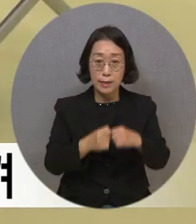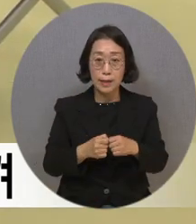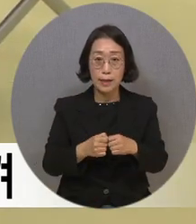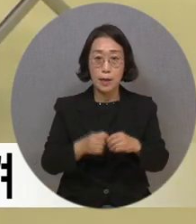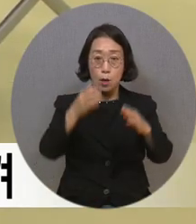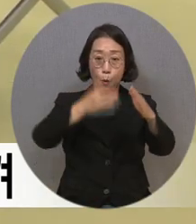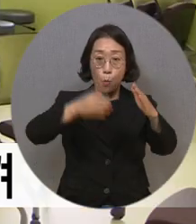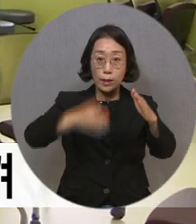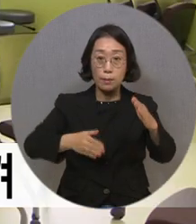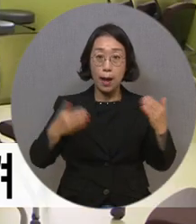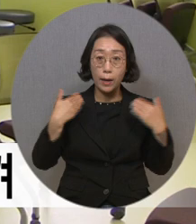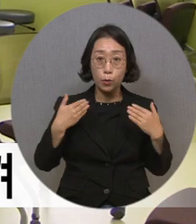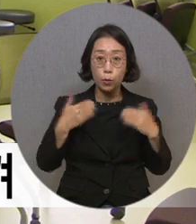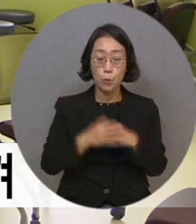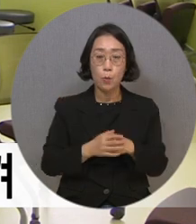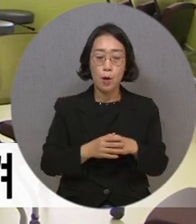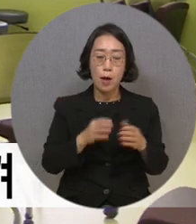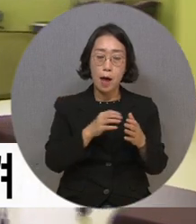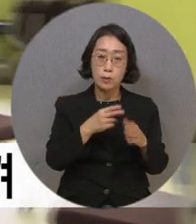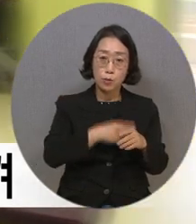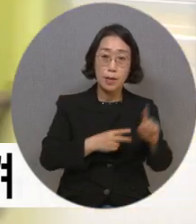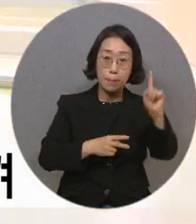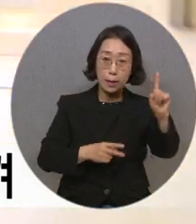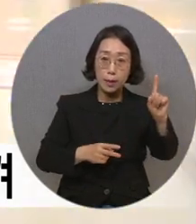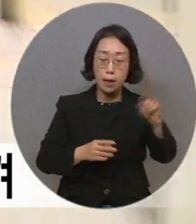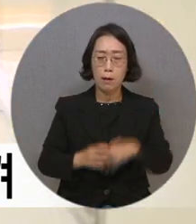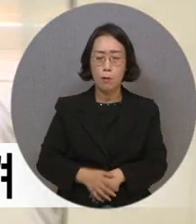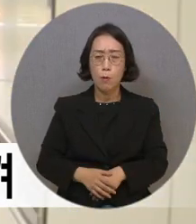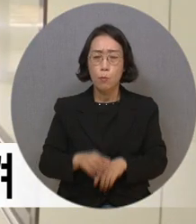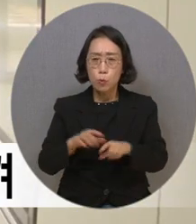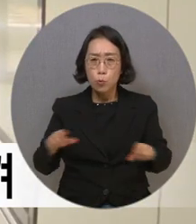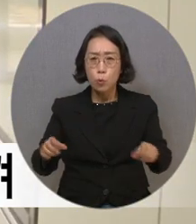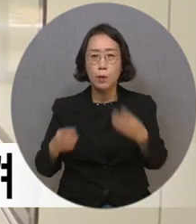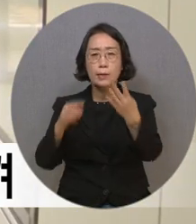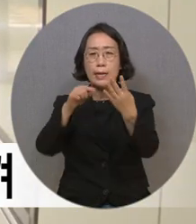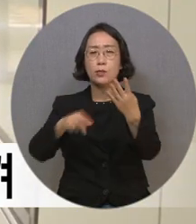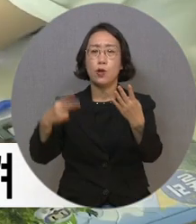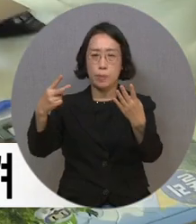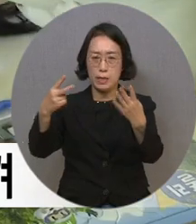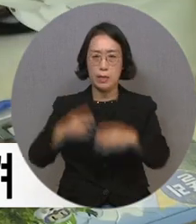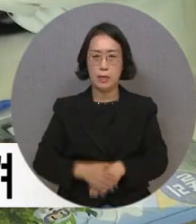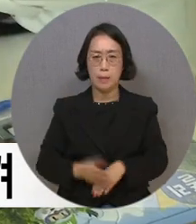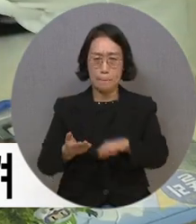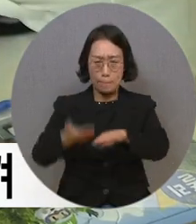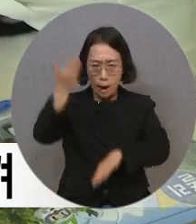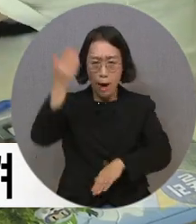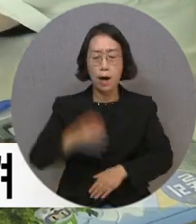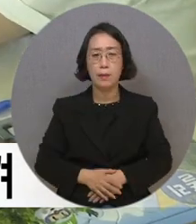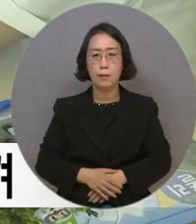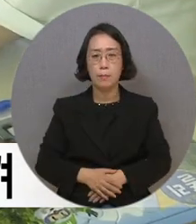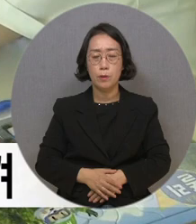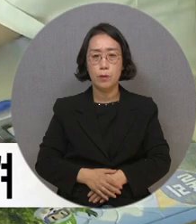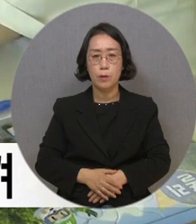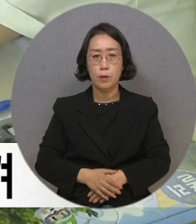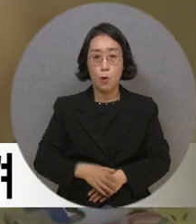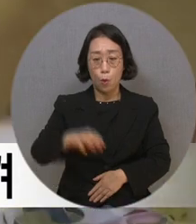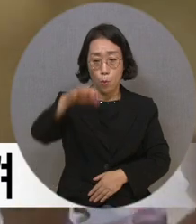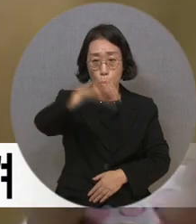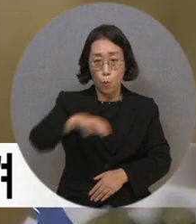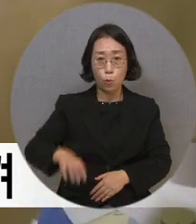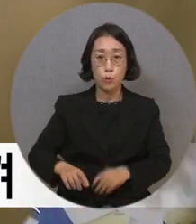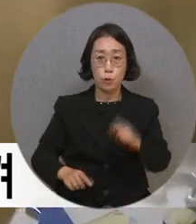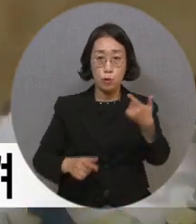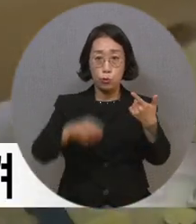공립학교 특수학급의 교원 1인당 평균 학생 수는 4.2명으로 전국 17개 중 16개